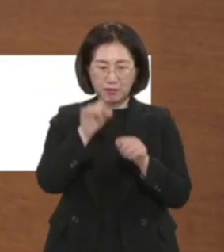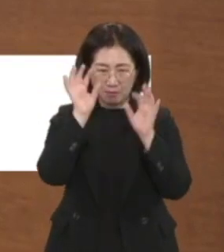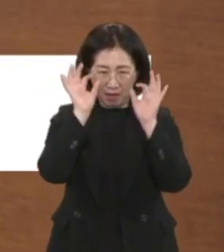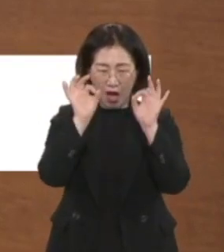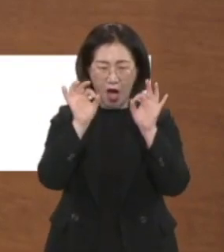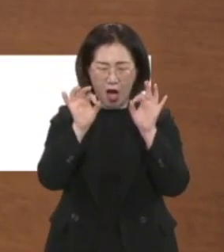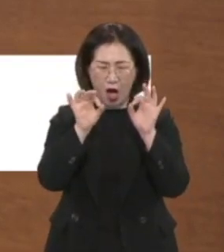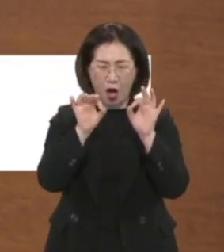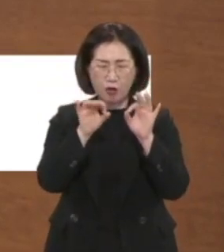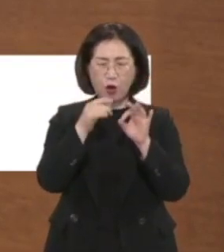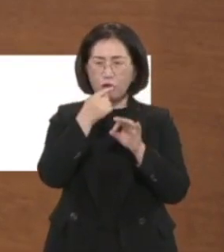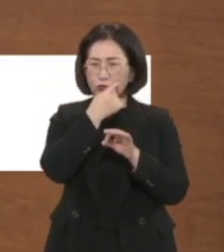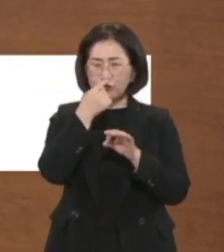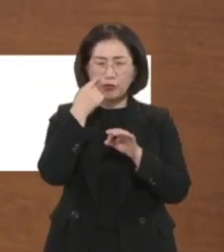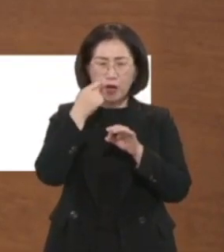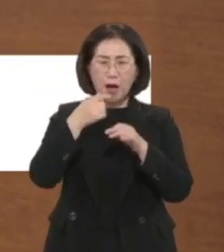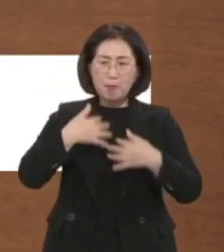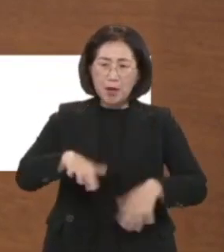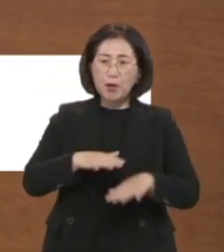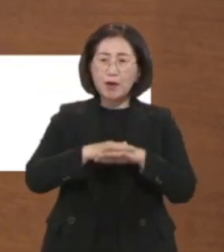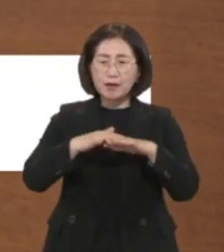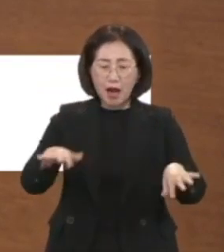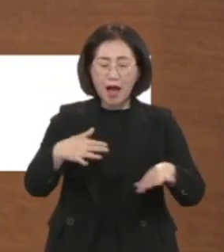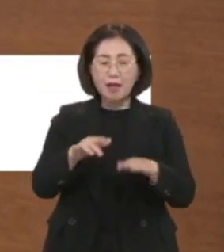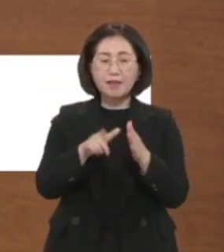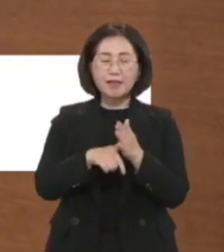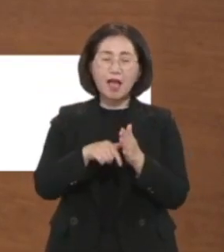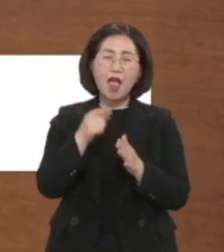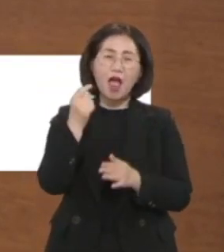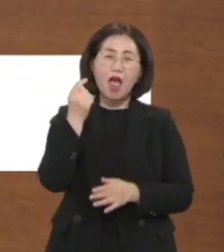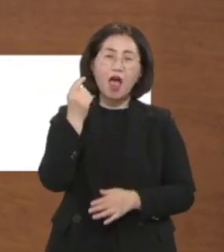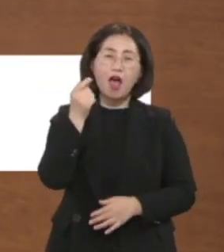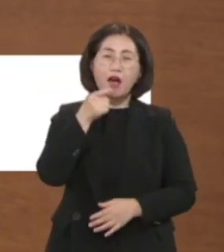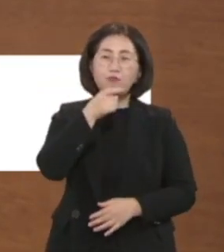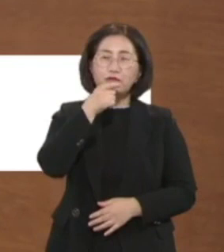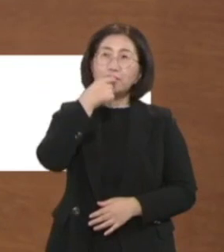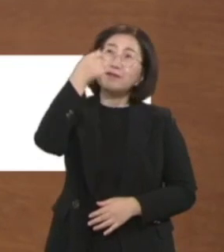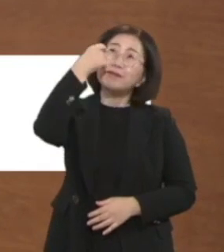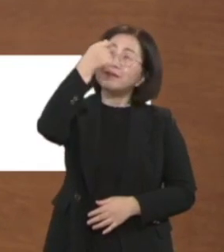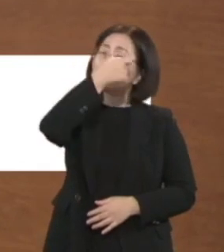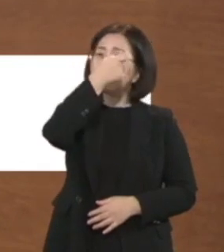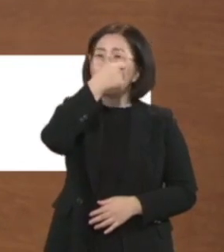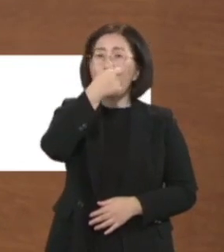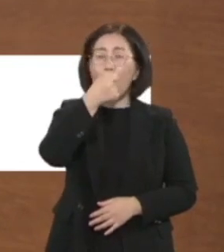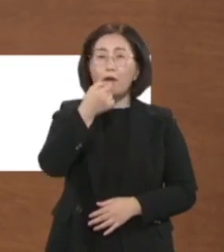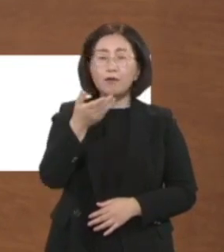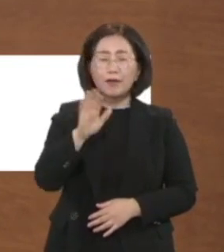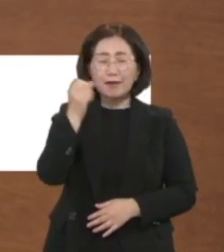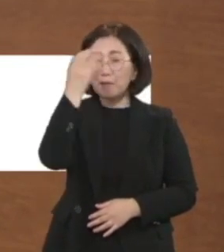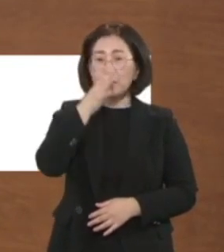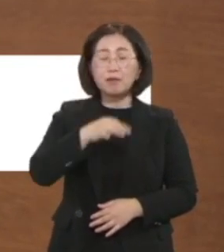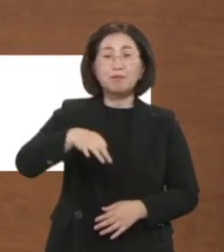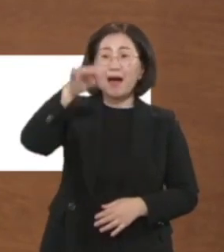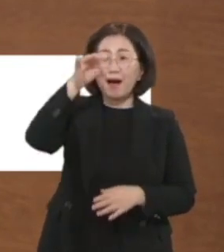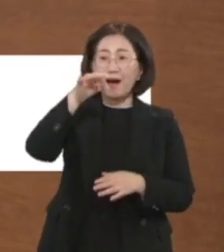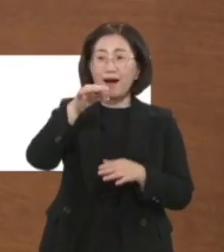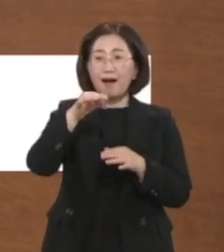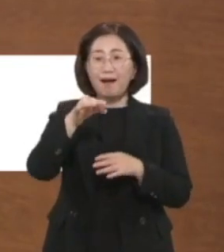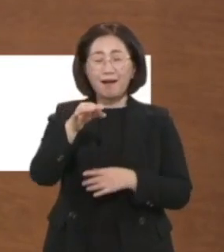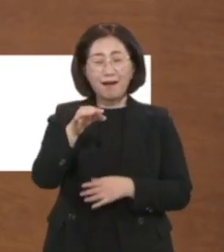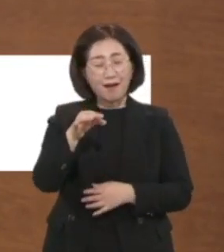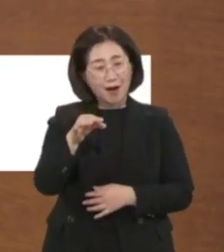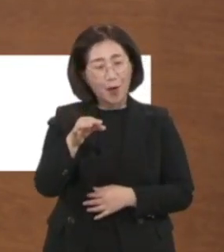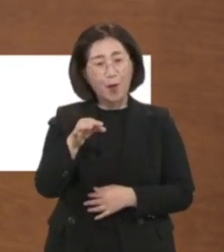피로를 풀어줄 때 인공눈물 자주 넣게 되는데 이렇게 갑작스럽게 가격 인상되게 되다 보니까 이제 미리